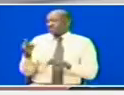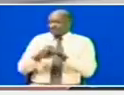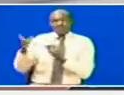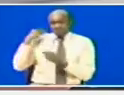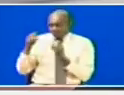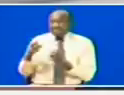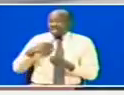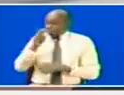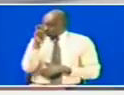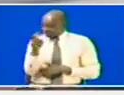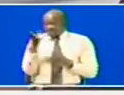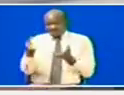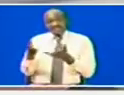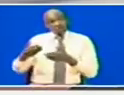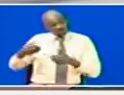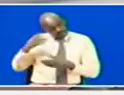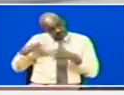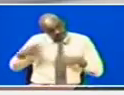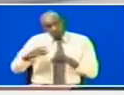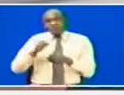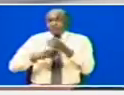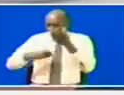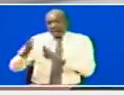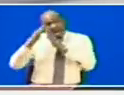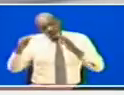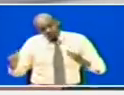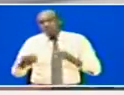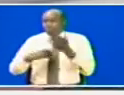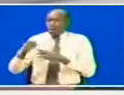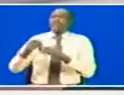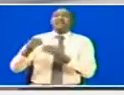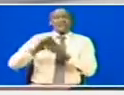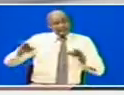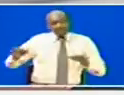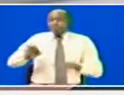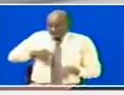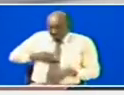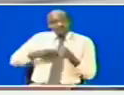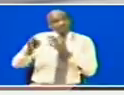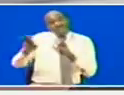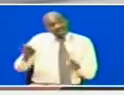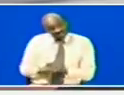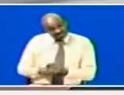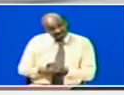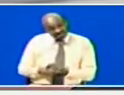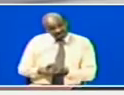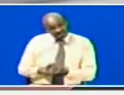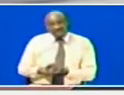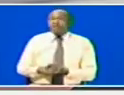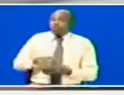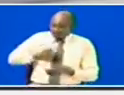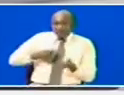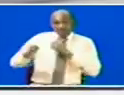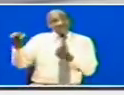hivi ukiangalia kizazi chetu hiki, kama ukisema habari za kununua nyumba, kununua shamba, nina nini, wananua wanawake. Wananua wanawake